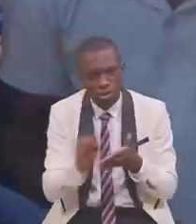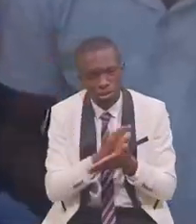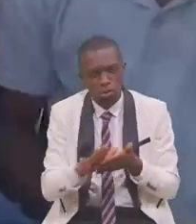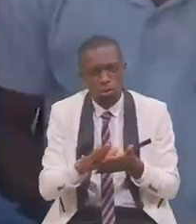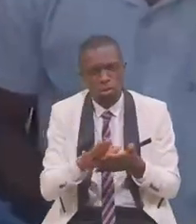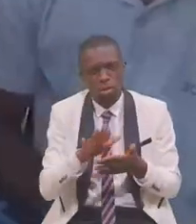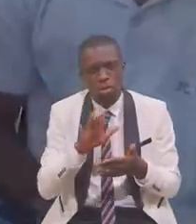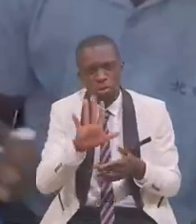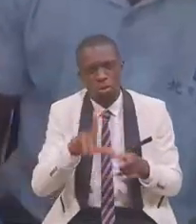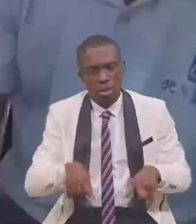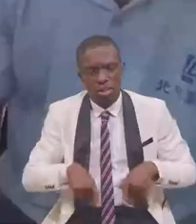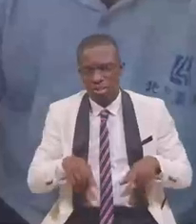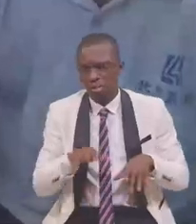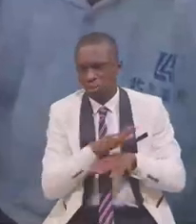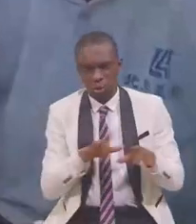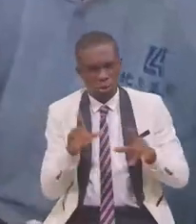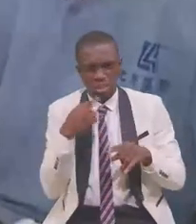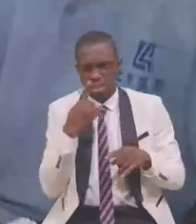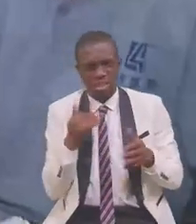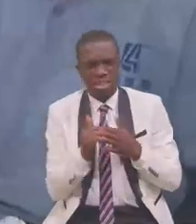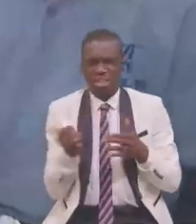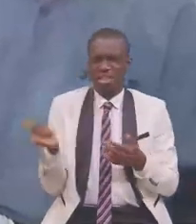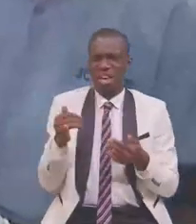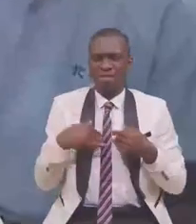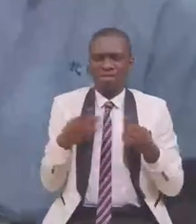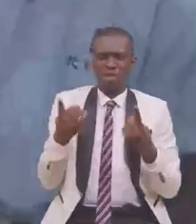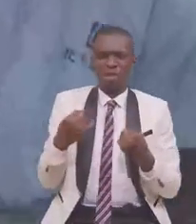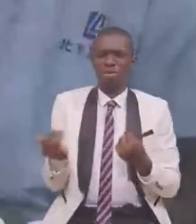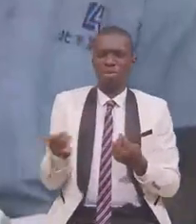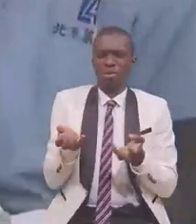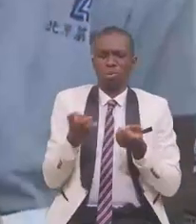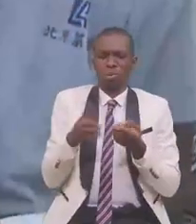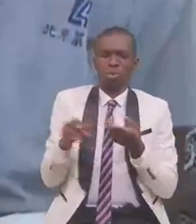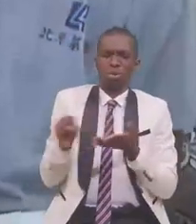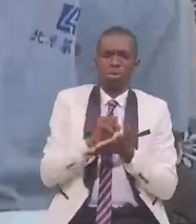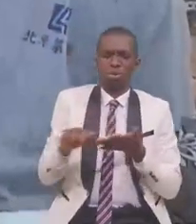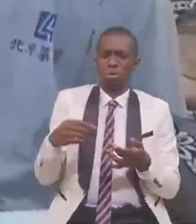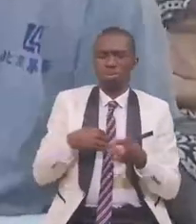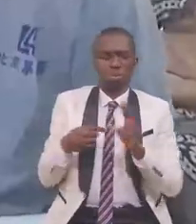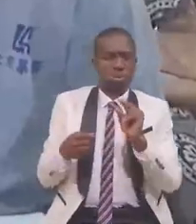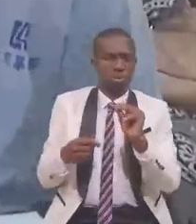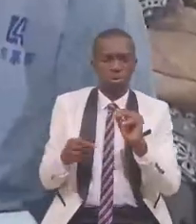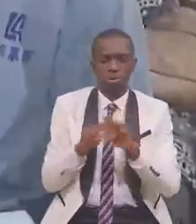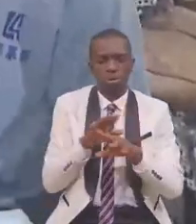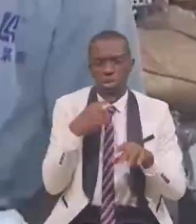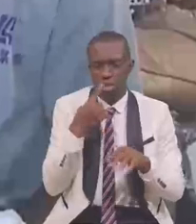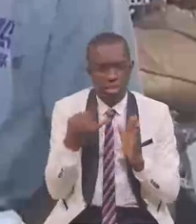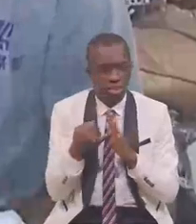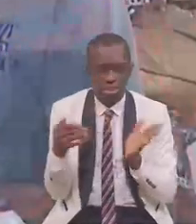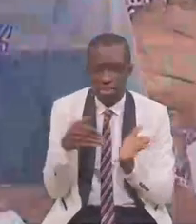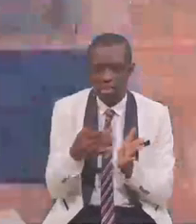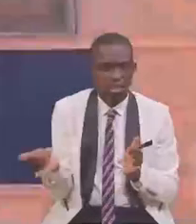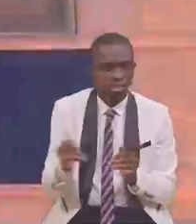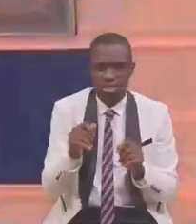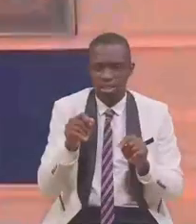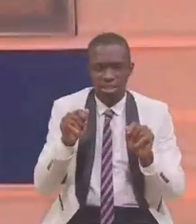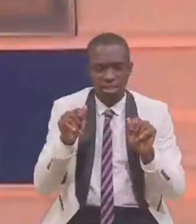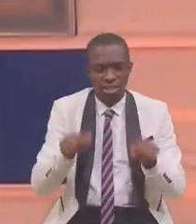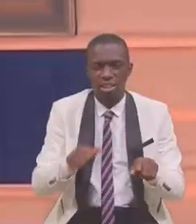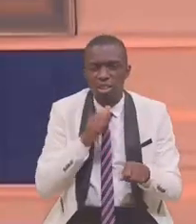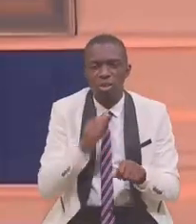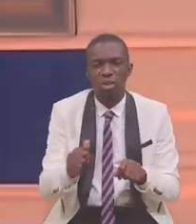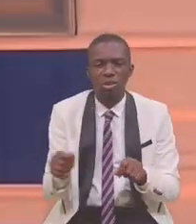Ils sont venus, ils vont me détruire. Faut plus dire ça. Ils ne peuvent pas. Je dis, ils ne peuvent pas te détruire. Regardez ceci. Nous